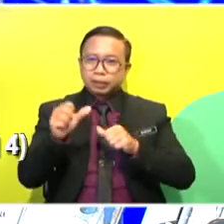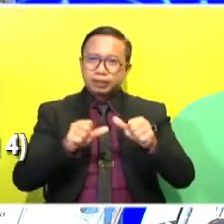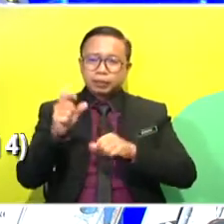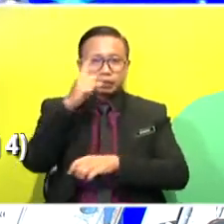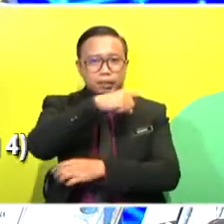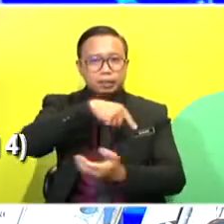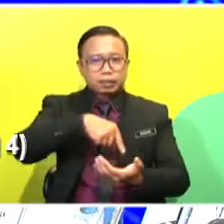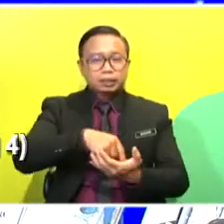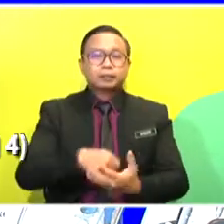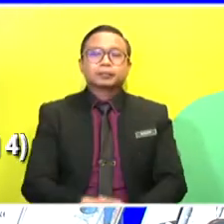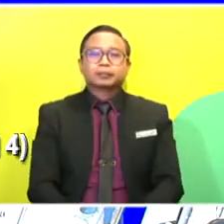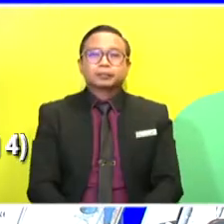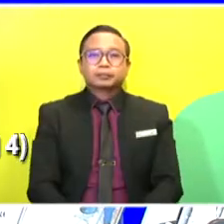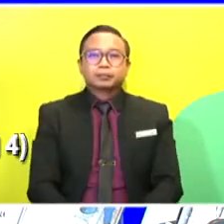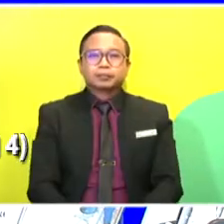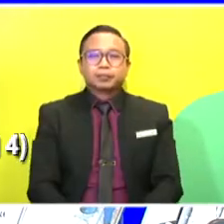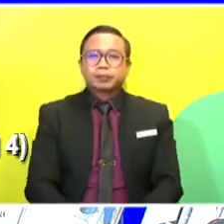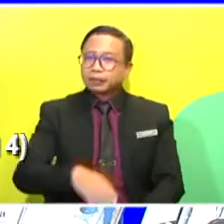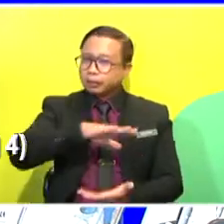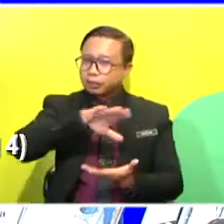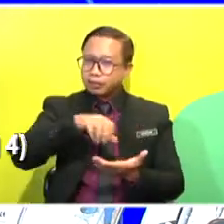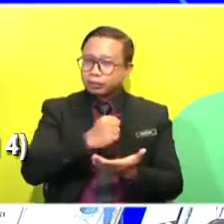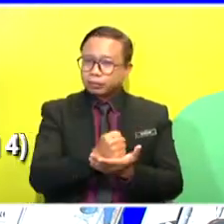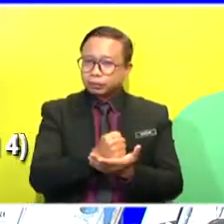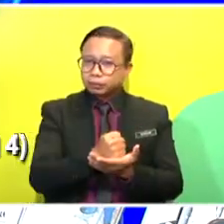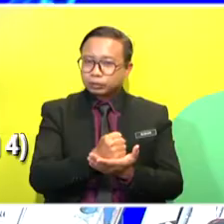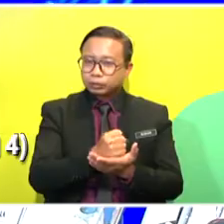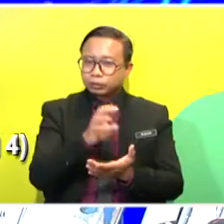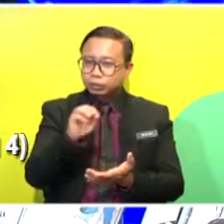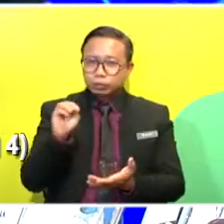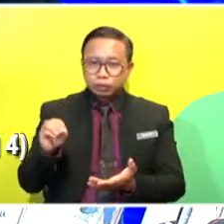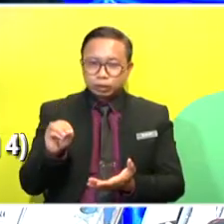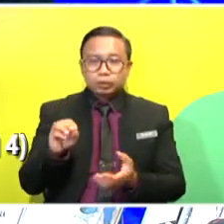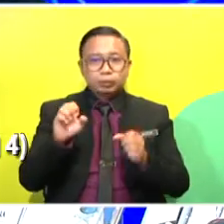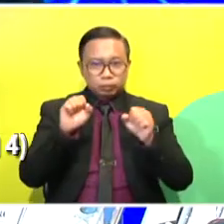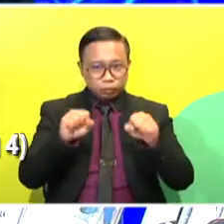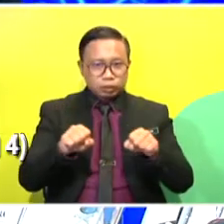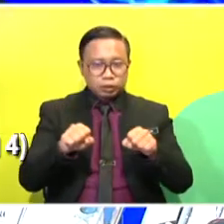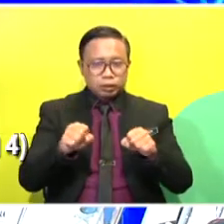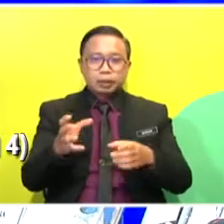ini. Jadi bintang-bintang ini semua juga milik murid-murid di rumah. Yeay!